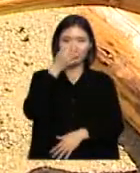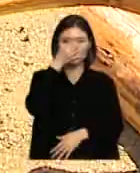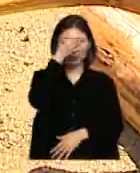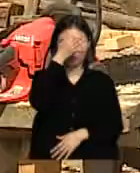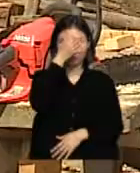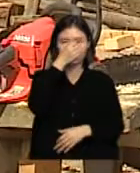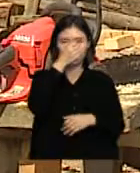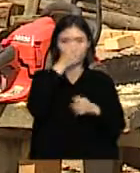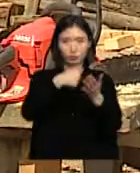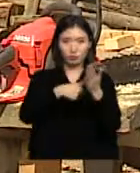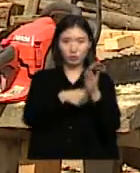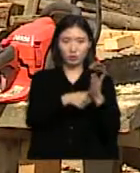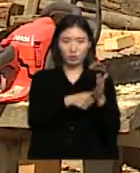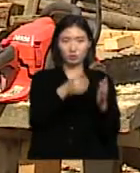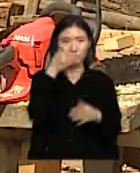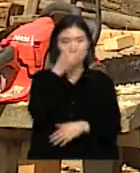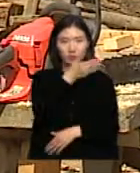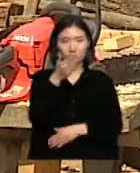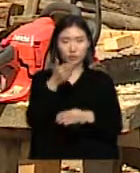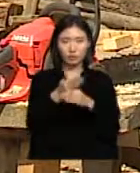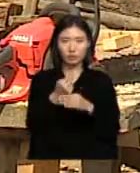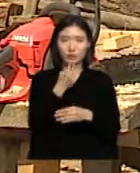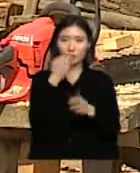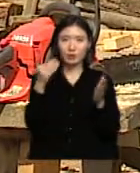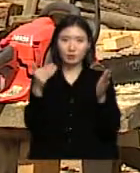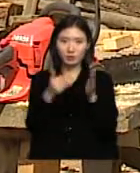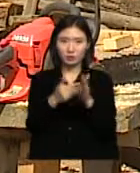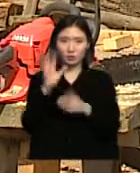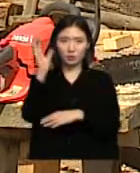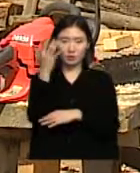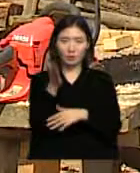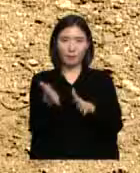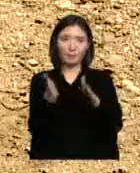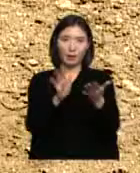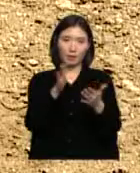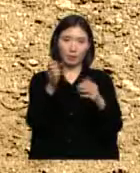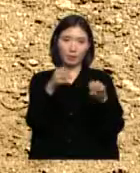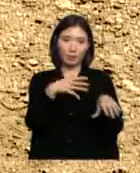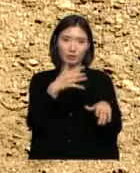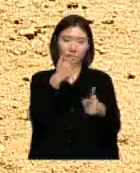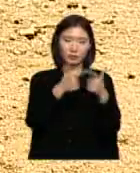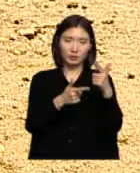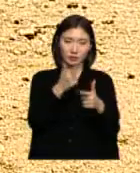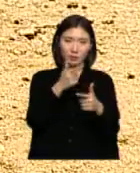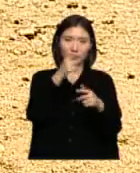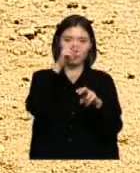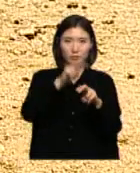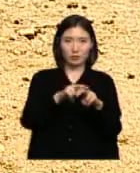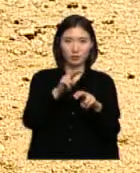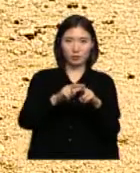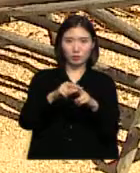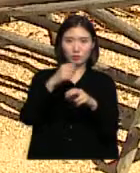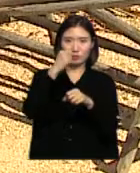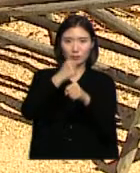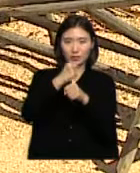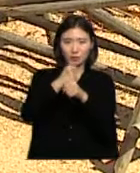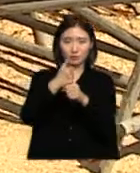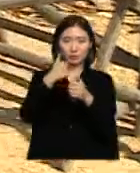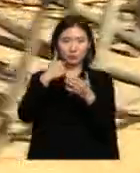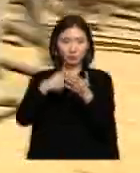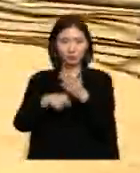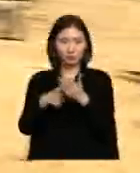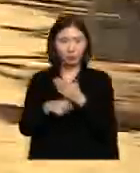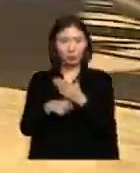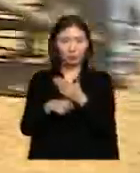있습니다. 수명을 다한 나무나 태풍에 쓰러진 폐목들로 벤치와 공예품을 만들고 있는 곳.